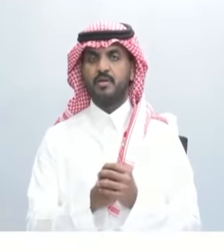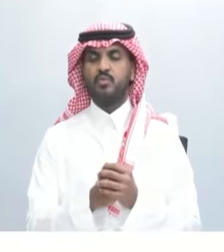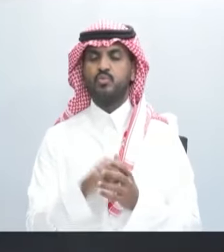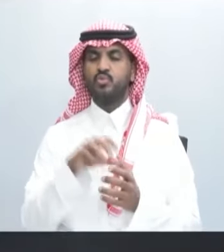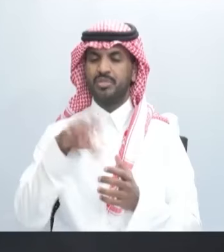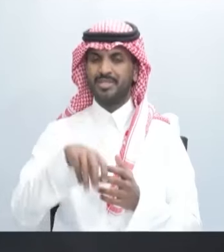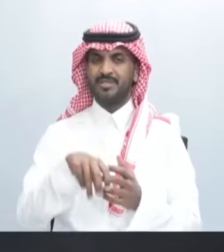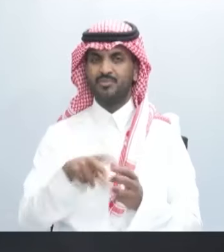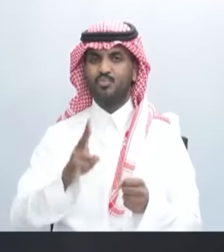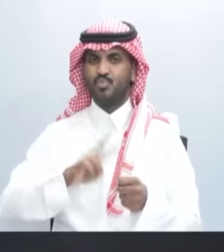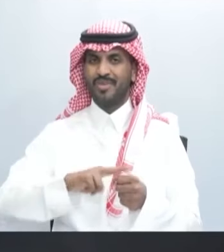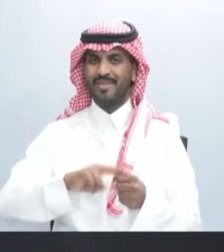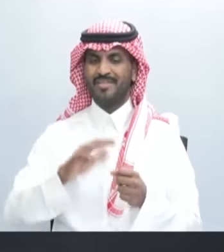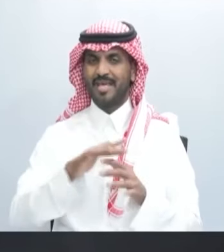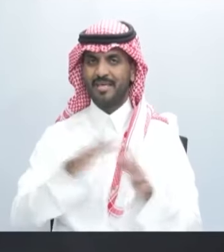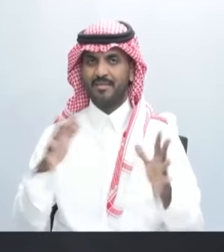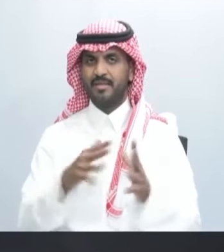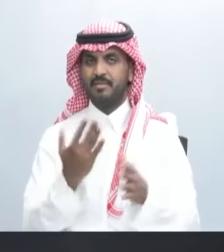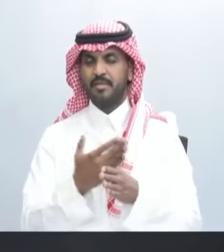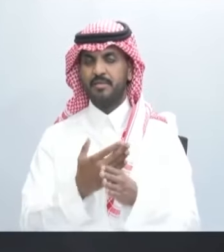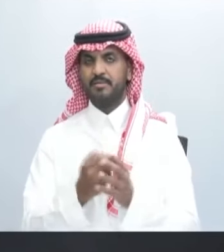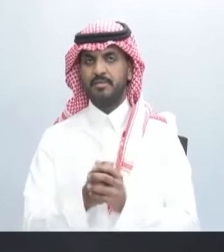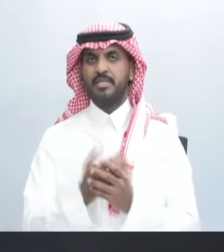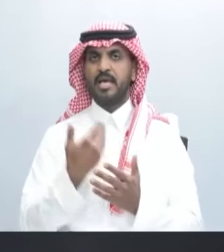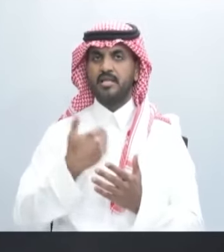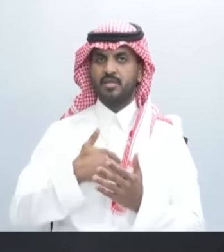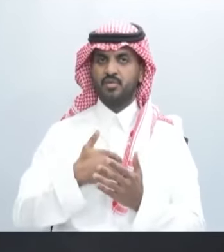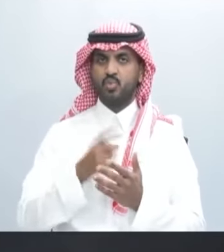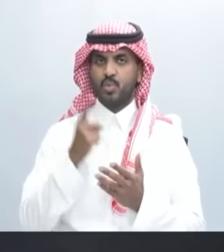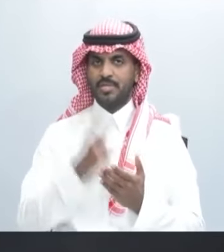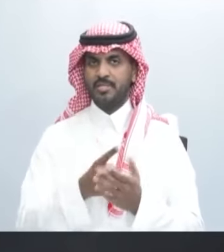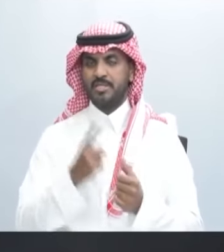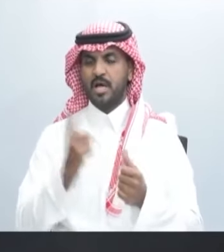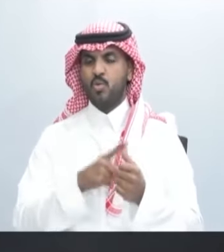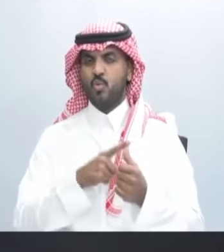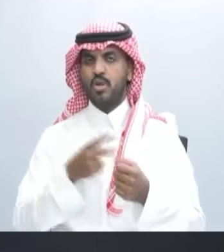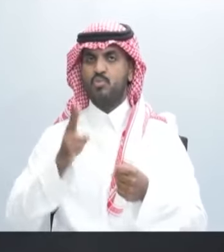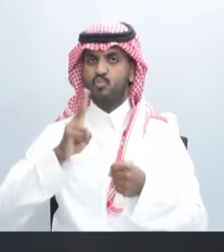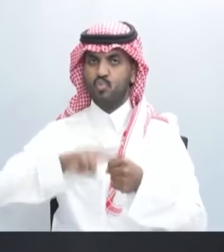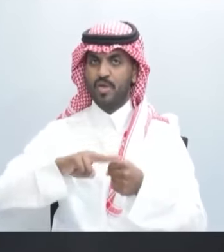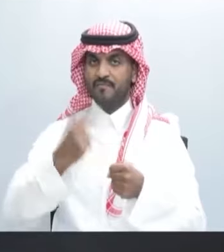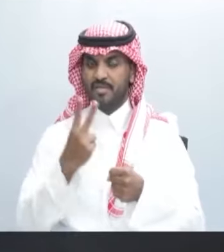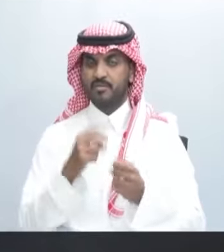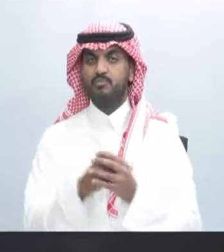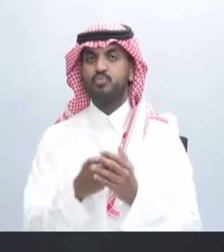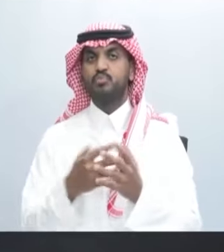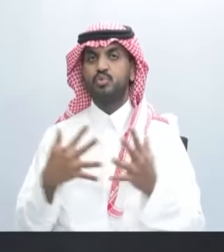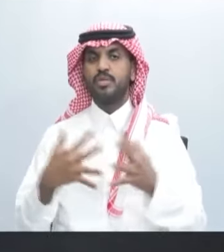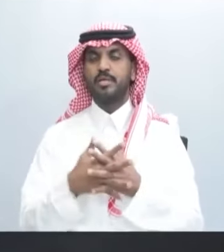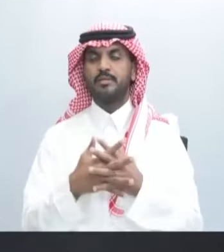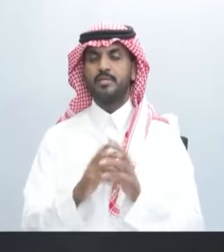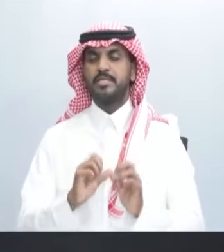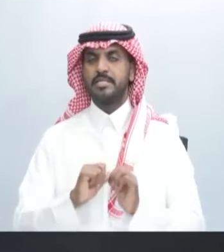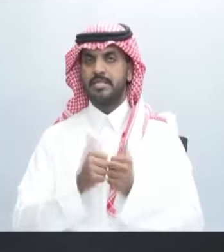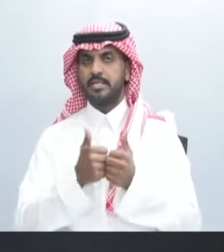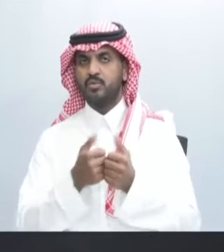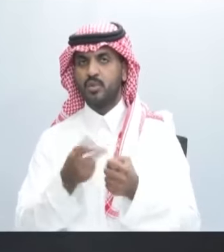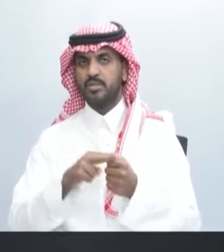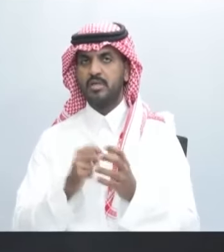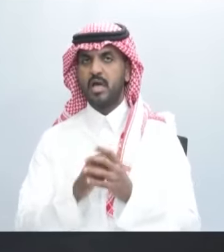مضاعفات اكثر لماذا لاني احتاج ان احدد اول مضاعفين مشتركين اذا استطيع ان احدد